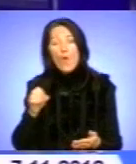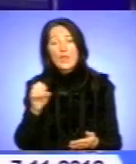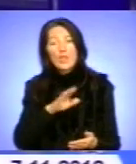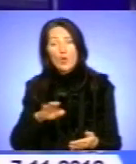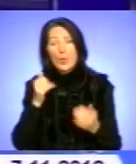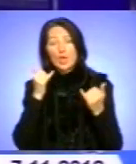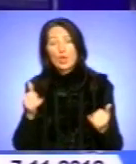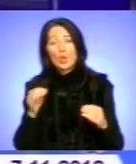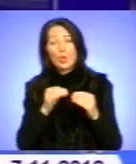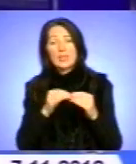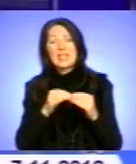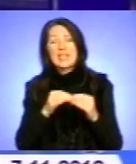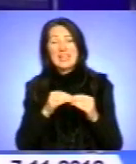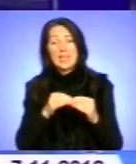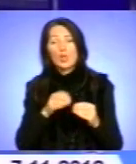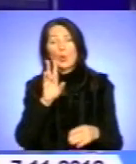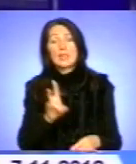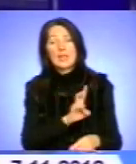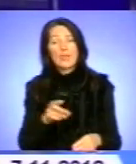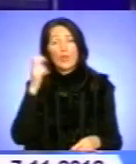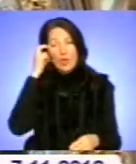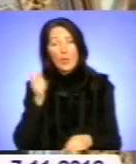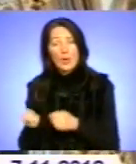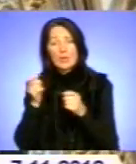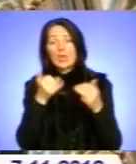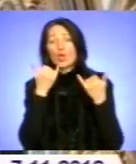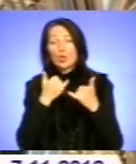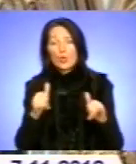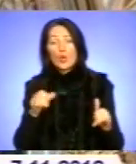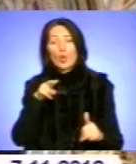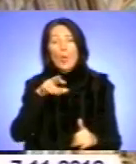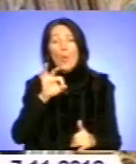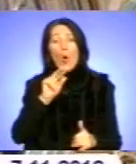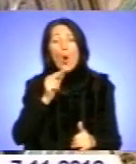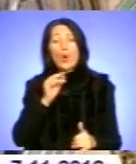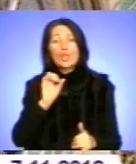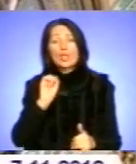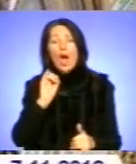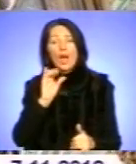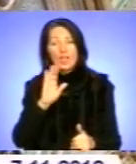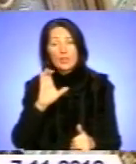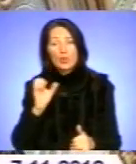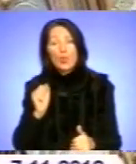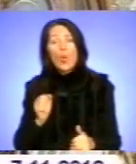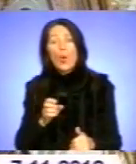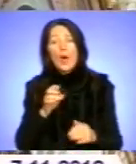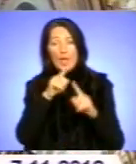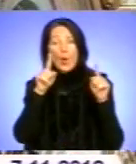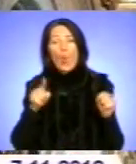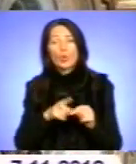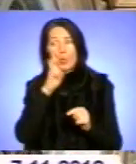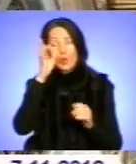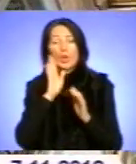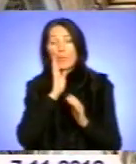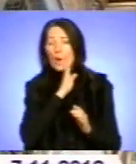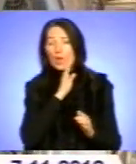Сьогодні у Десятинну церкву в Києві привезли чудотворну Почаївську ікону Божої Матері. Безліч паломників зі всього світу щороку їдуть до Почаївської лаври,